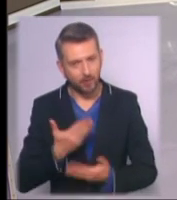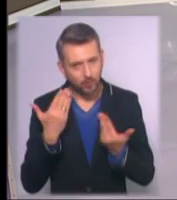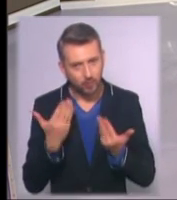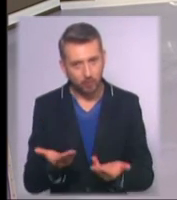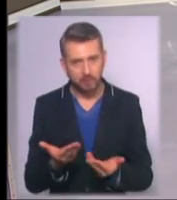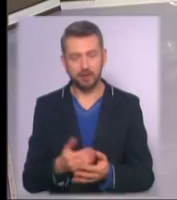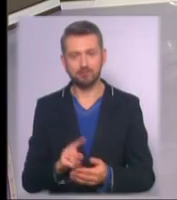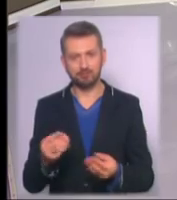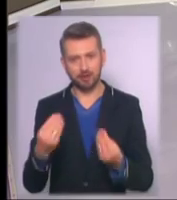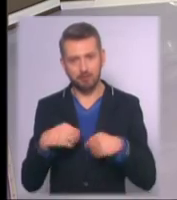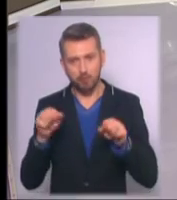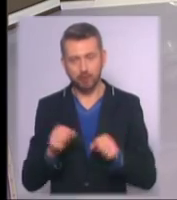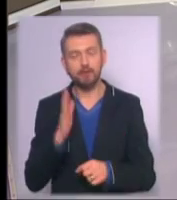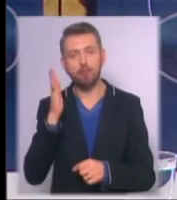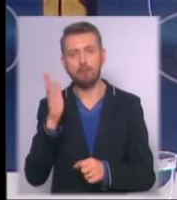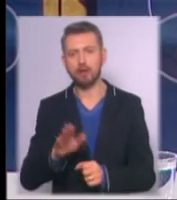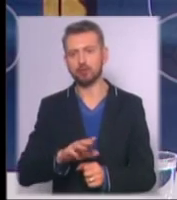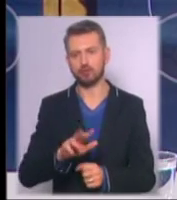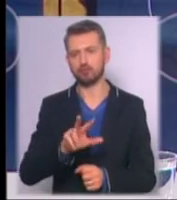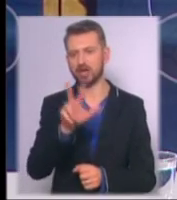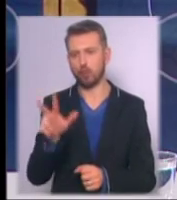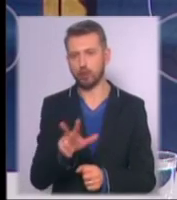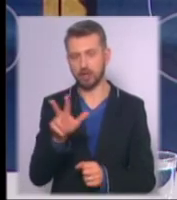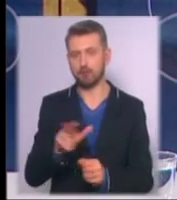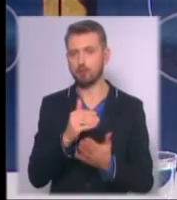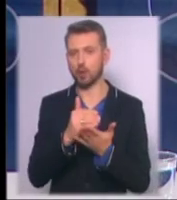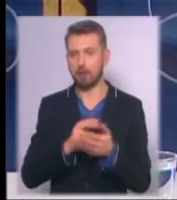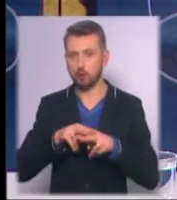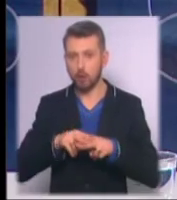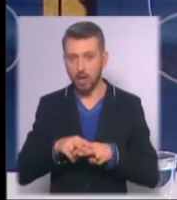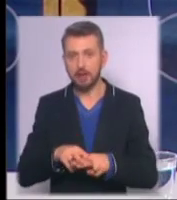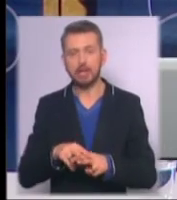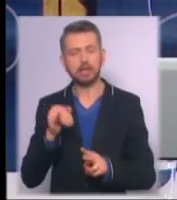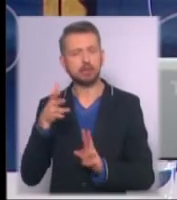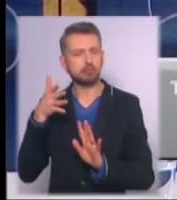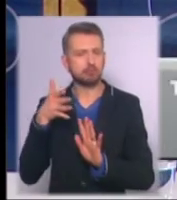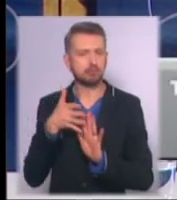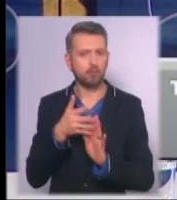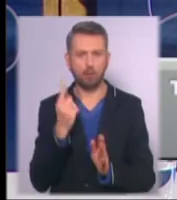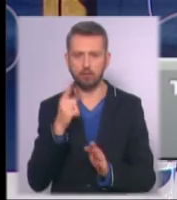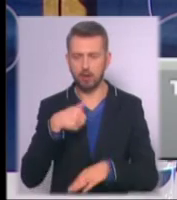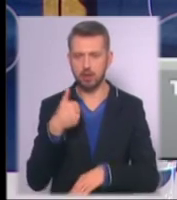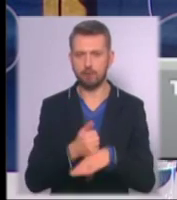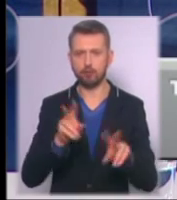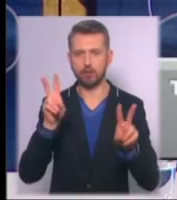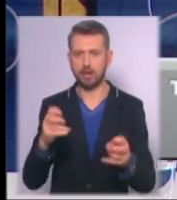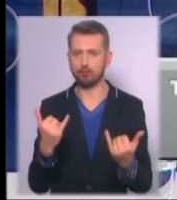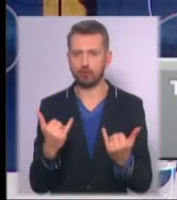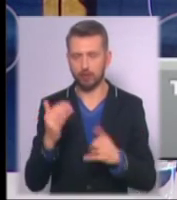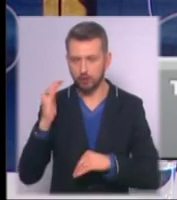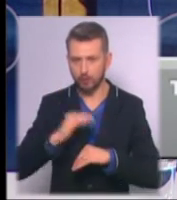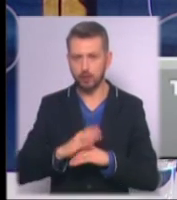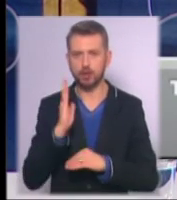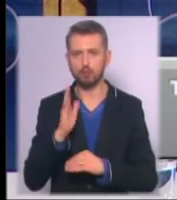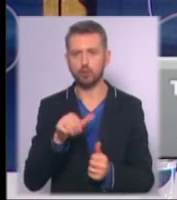надану можливість. Попереду 3 години у проєкті «Столиця». І дійсно, у нас крізною такою всією ниткою сьогоднішнього ефірного вечора